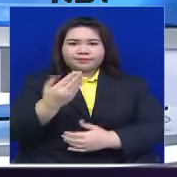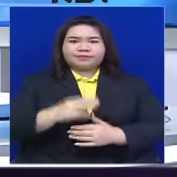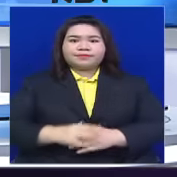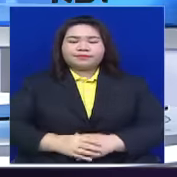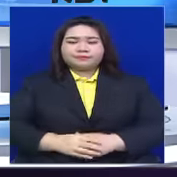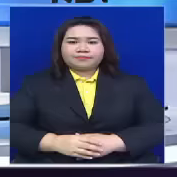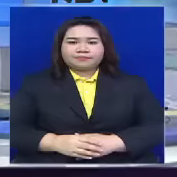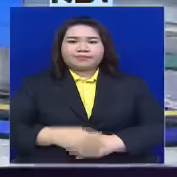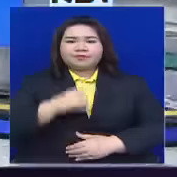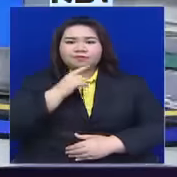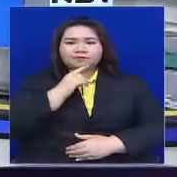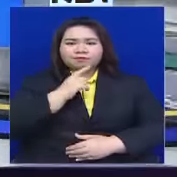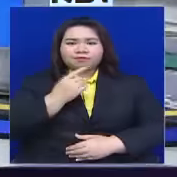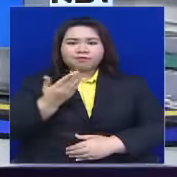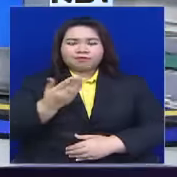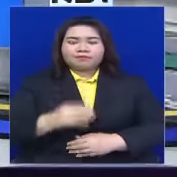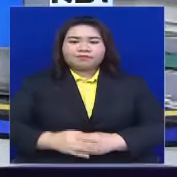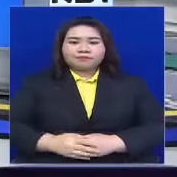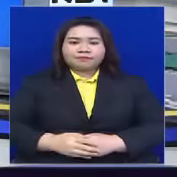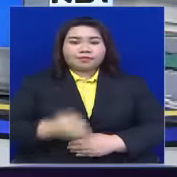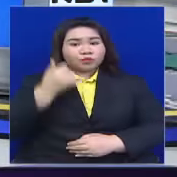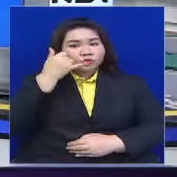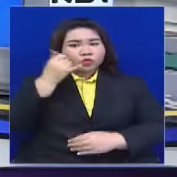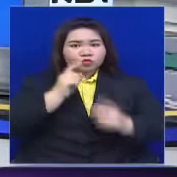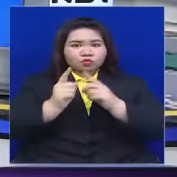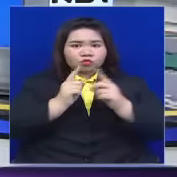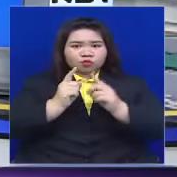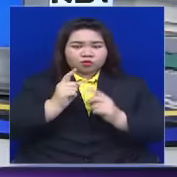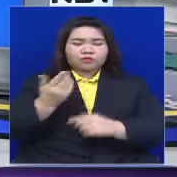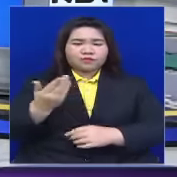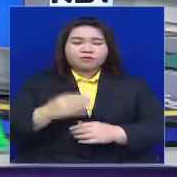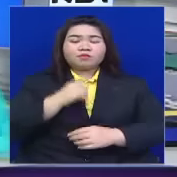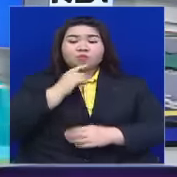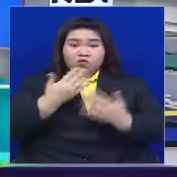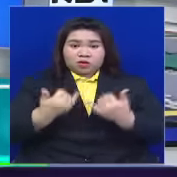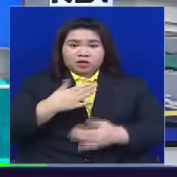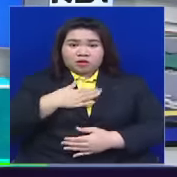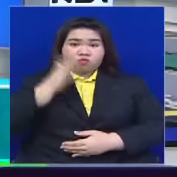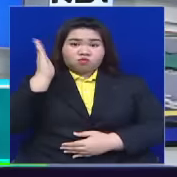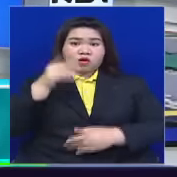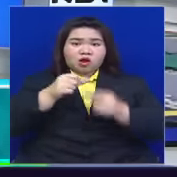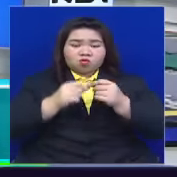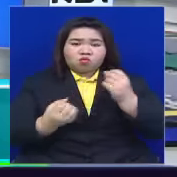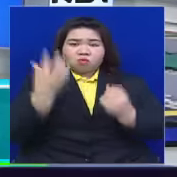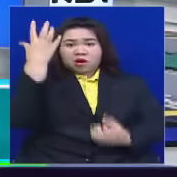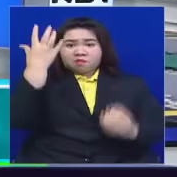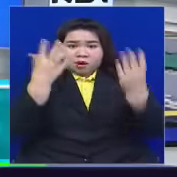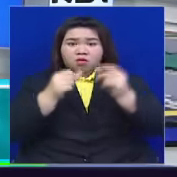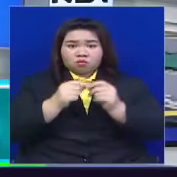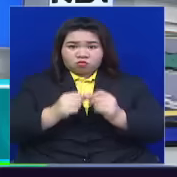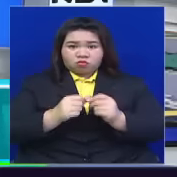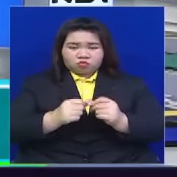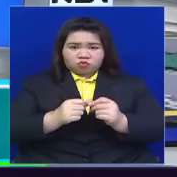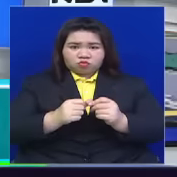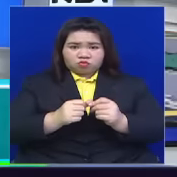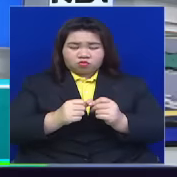ครับสวัสดีครับคุณเสกสมครับ สวัสดีครับคุณวรพัฒน์คุณชนิดาภาครับตอนนี้ผมอยู่ที่กลางป่าเขาสมาเขาวงเขตอำ